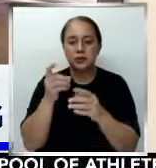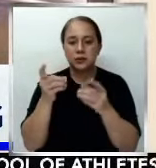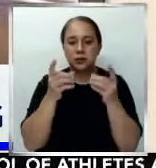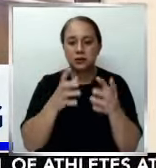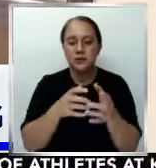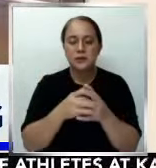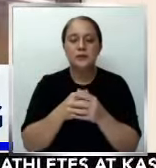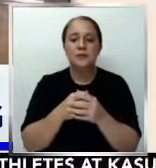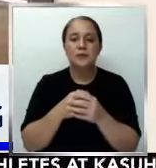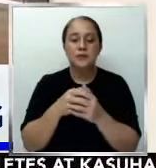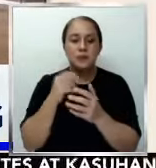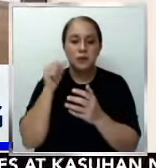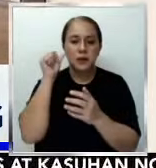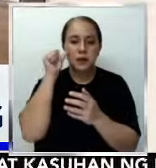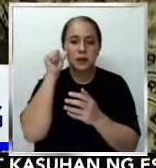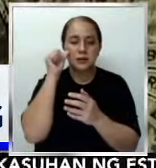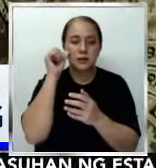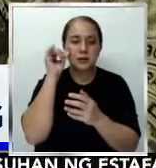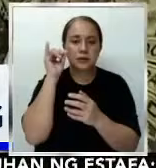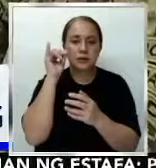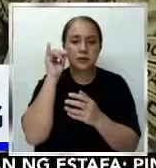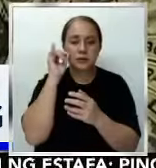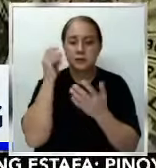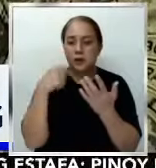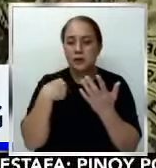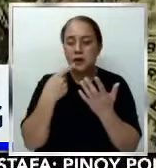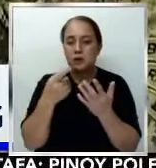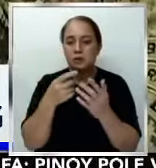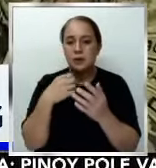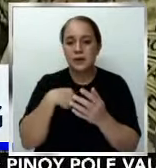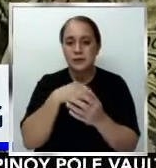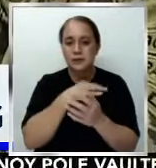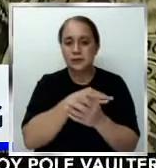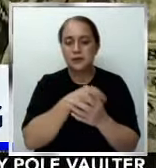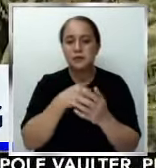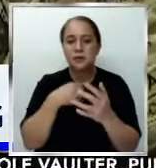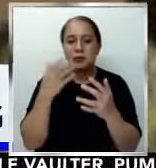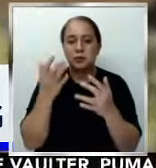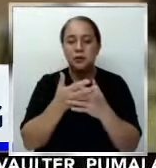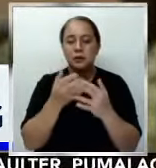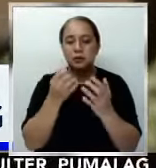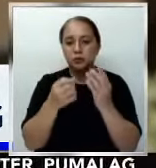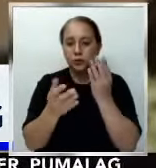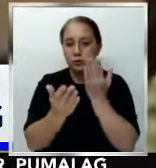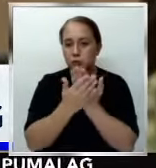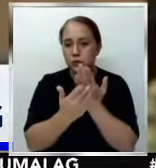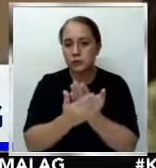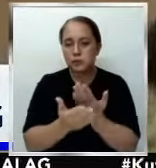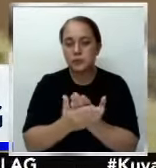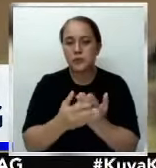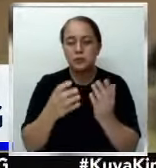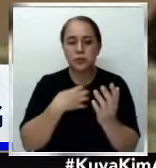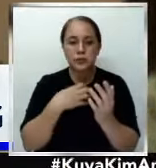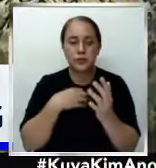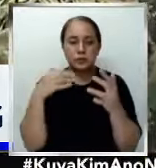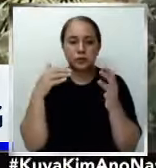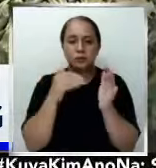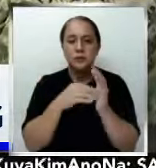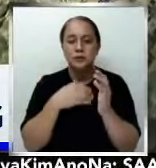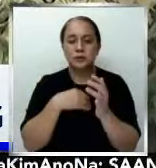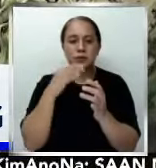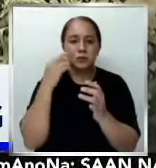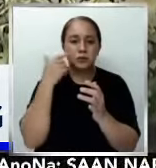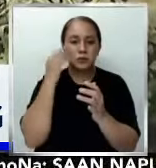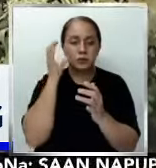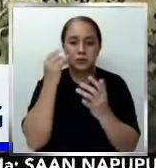General Albert Ignacio Ferro ang mga tauhan na maghain pa ng supplemental complaint laban kay Chua. Kaya naman kinakausap na